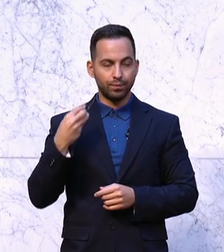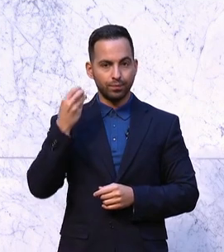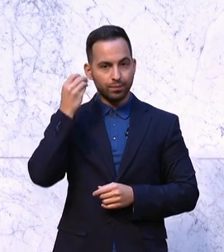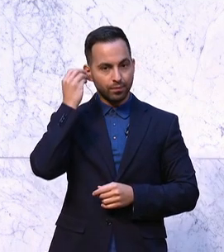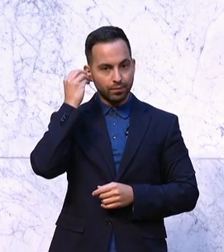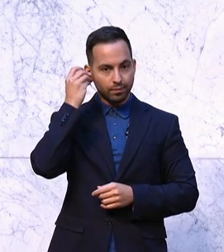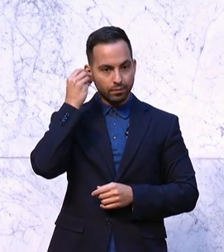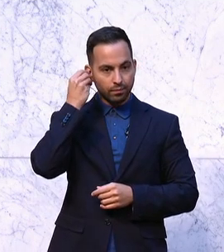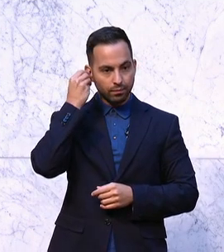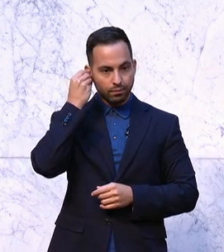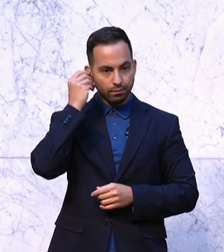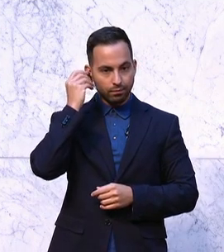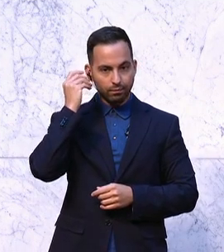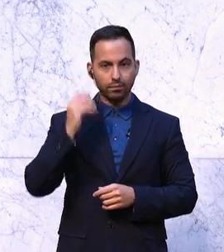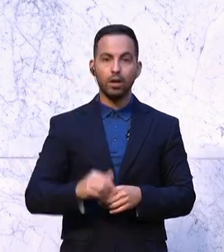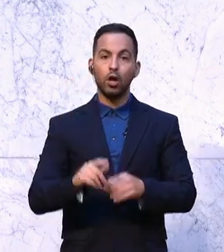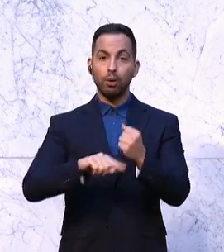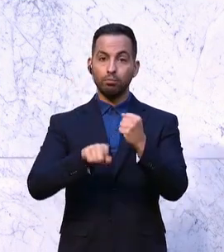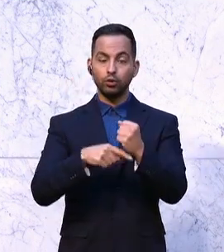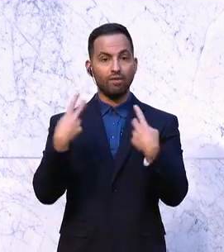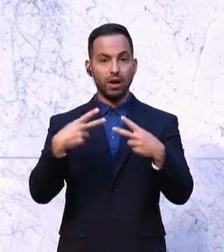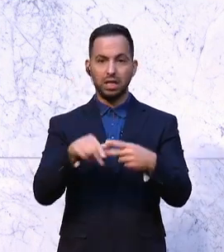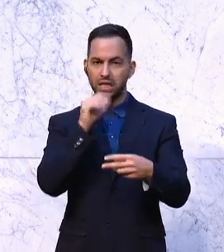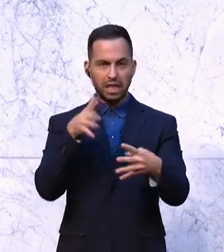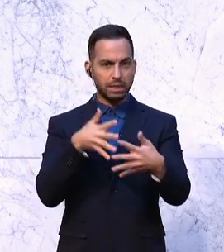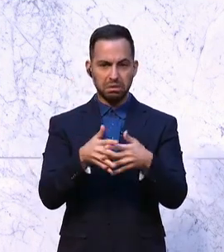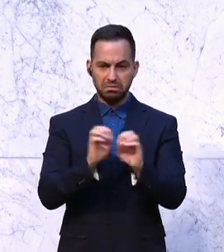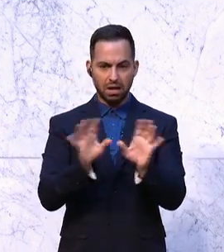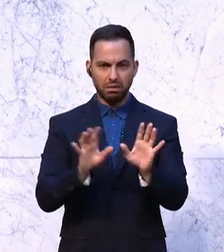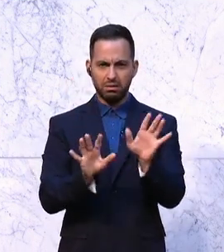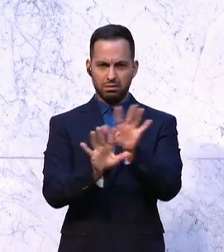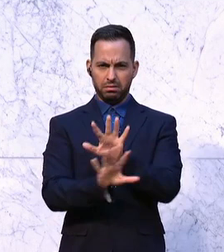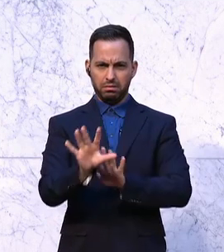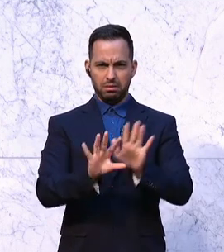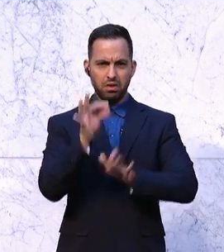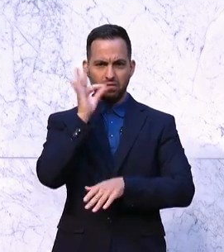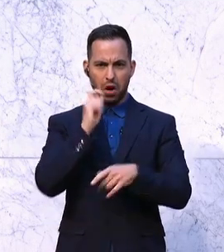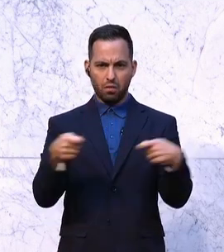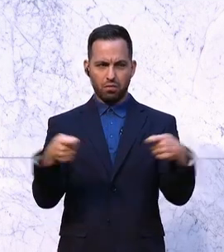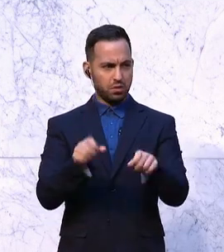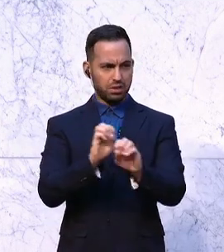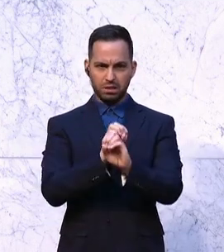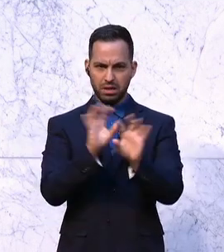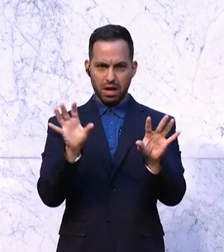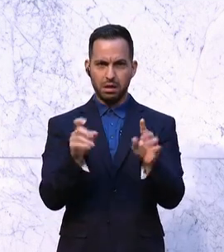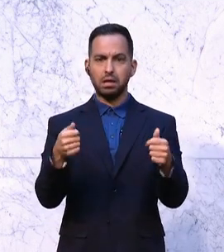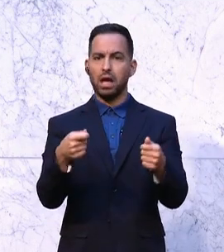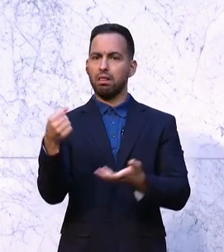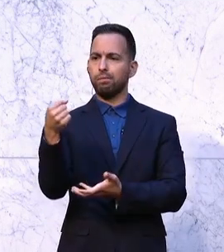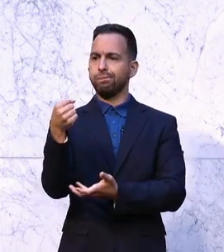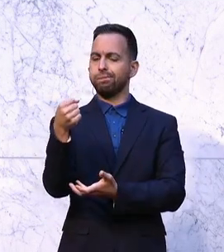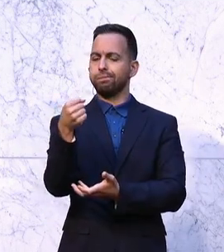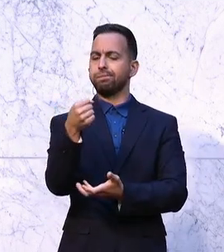Stattdessen im Budget weiter Intransparenzen. Ein nebulöser Frauenfonds, wo Geld